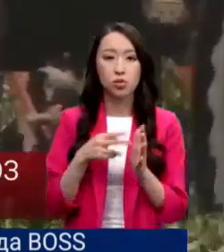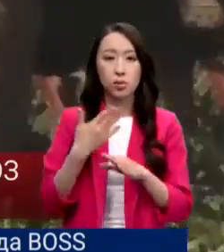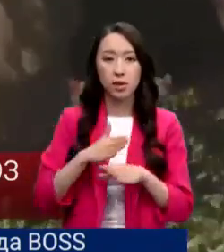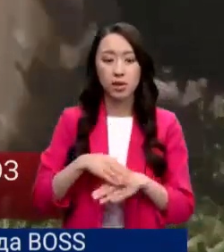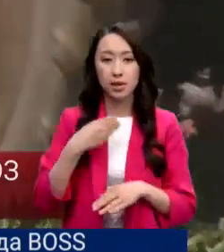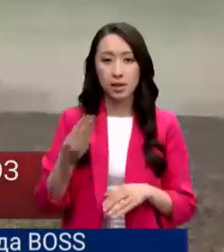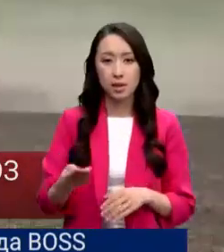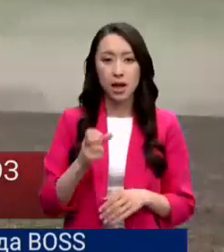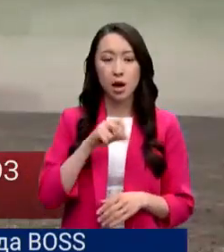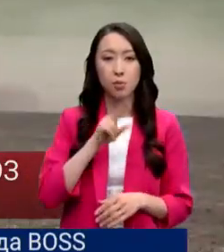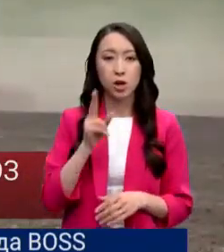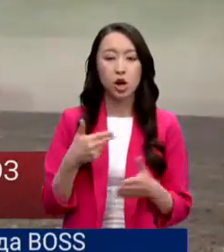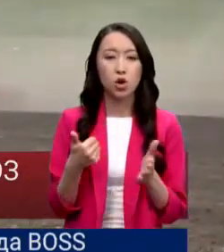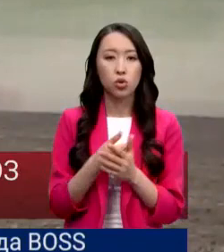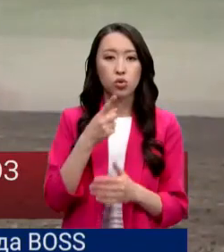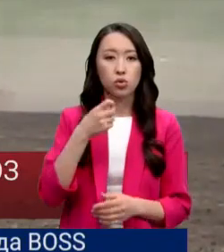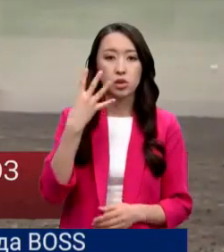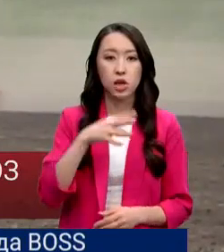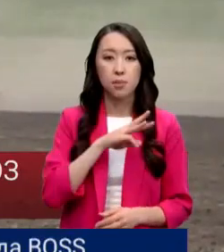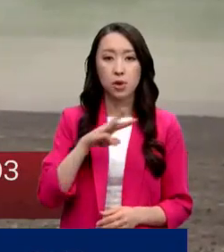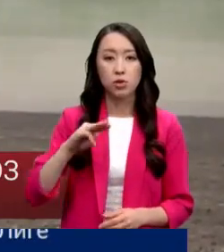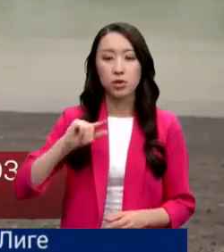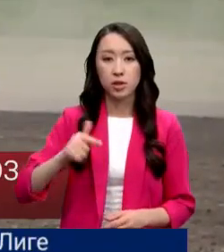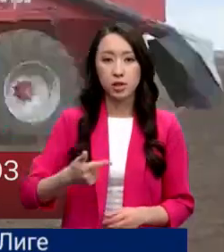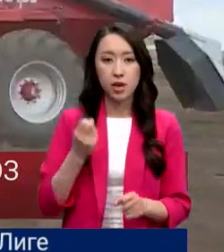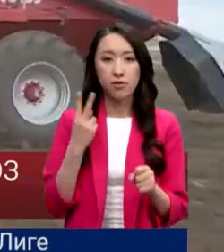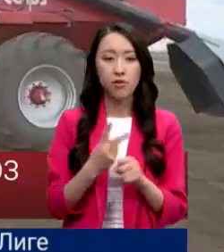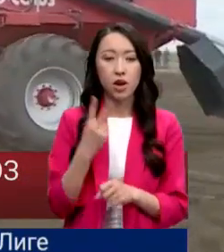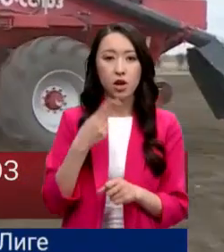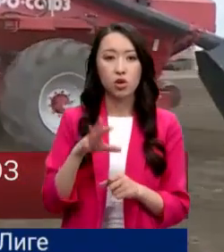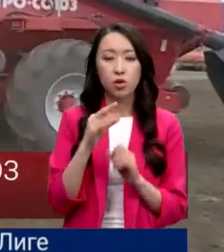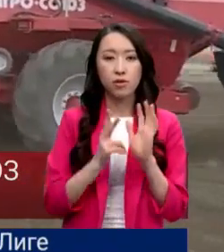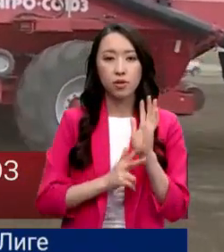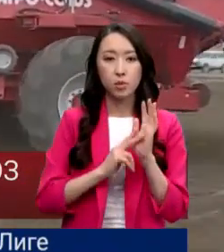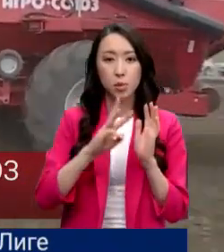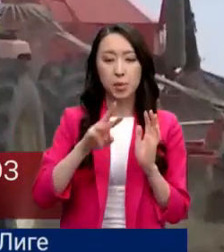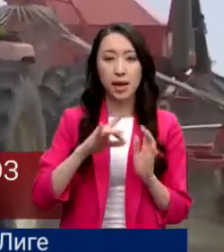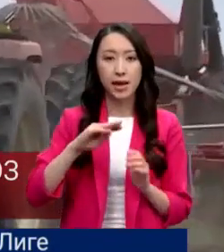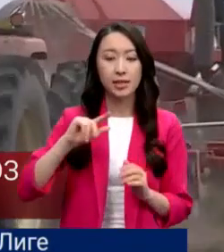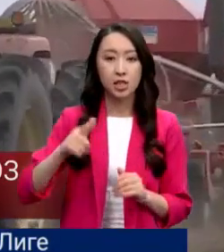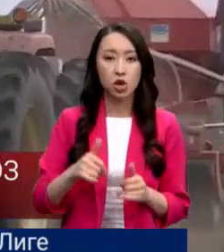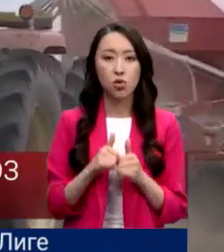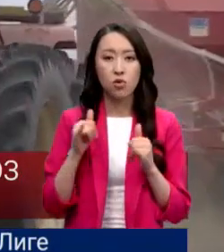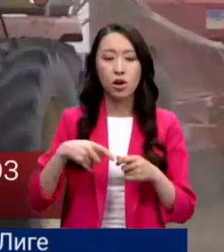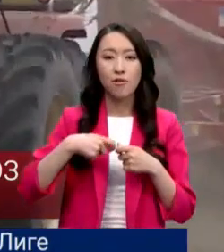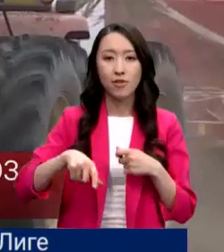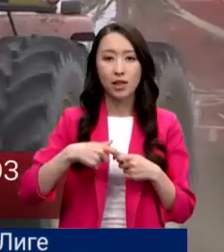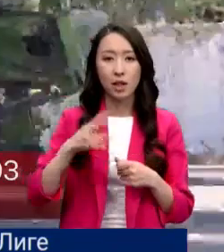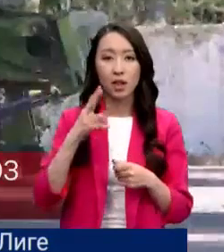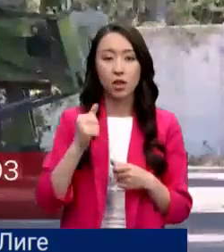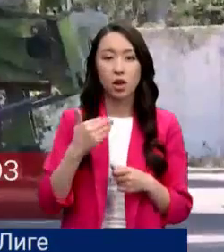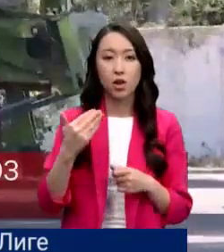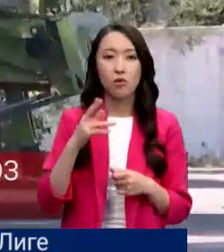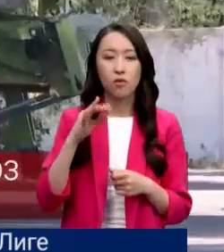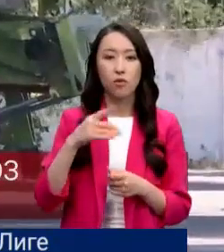кредитования сектора АПК до 140 миллионов тенге. В два раза до 80 миллиардов тенге увеличит финансирование на